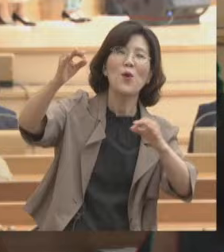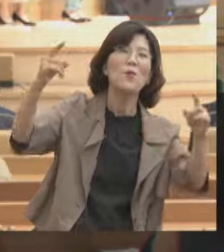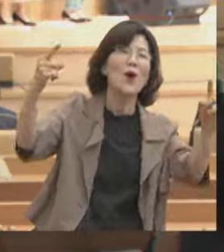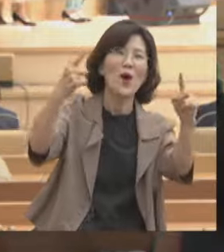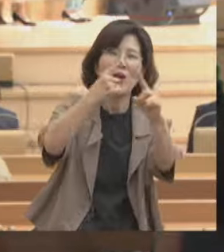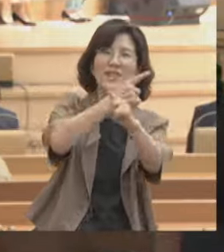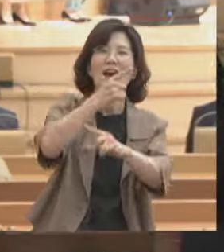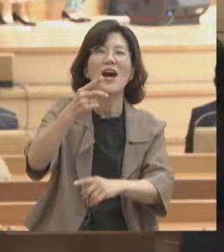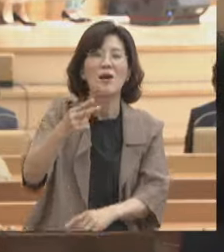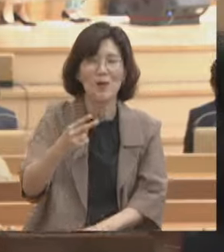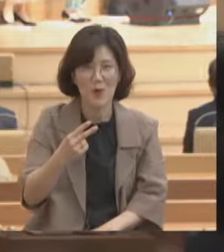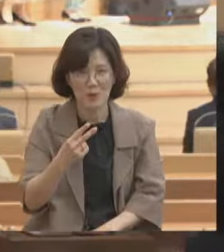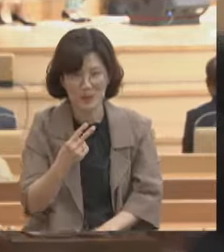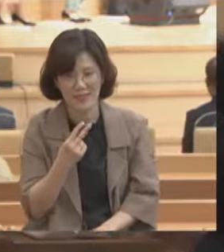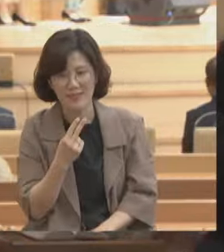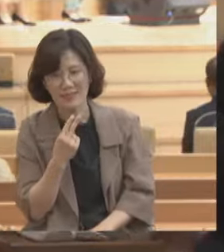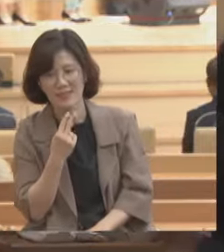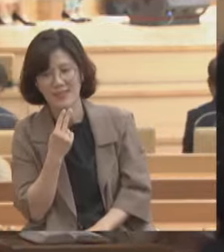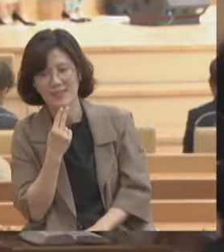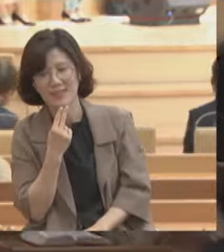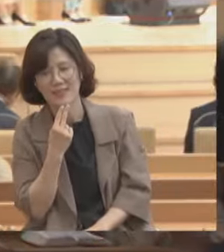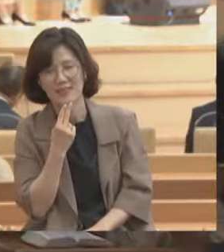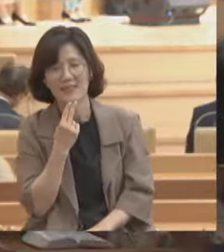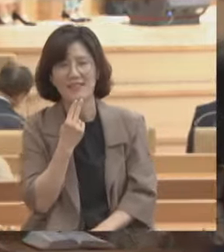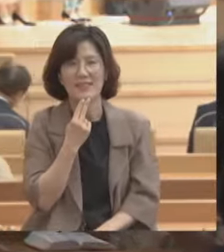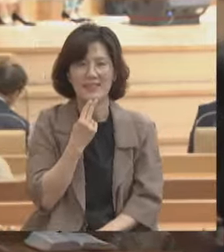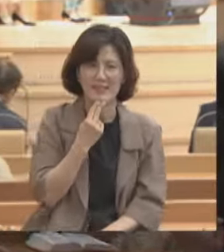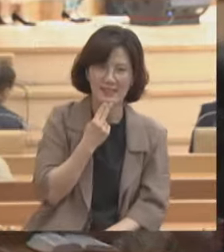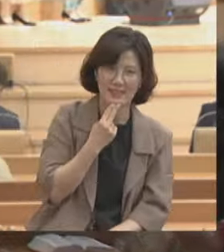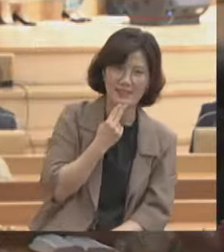영원토록 변함없이